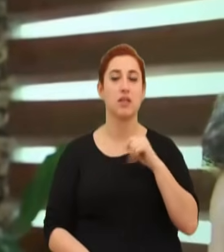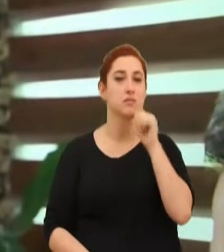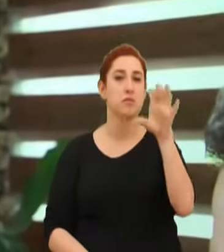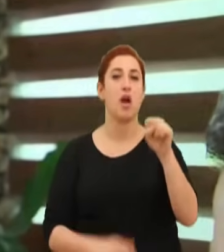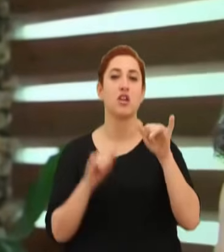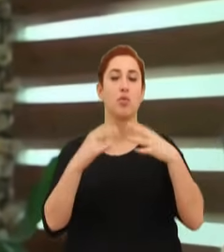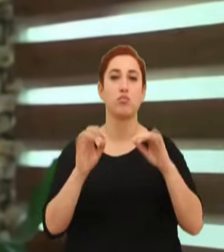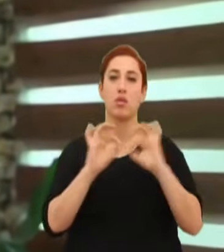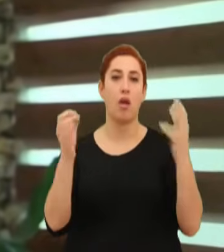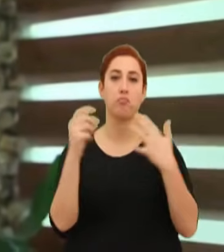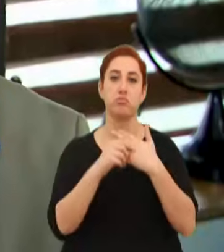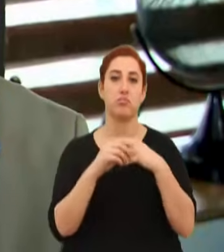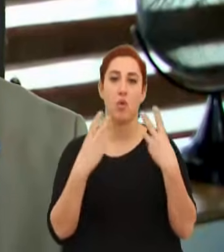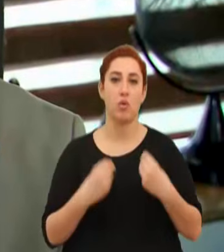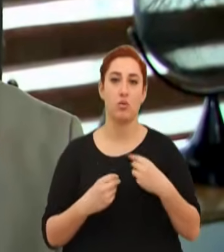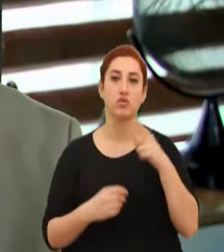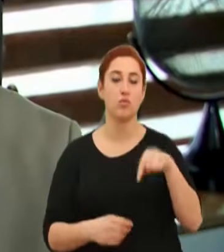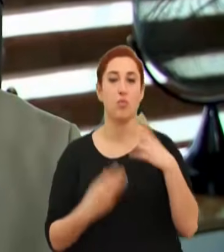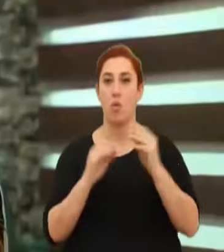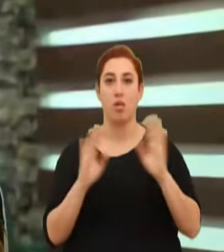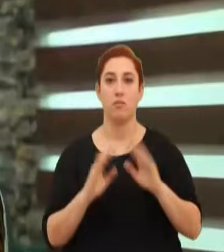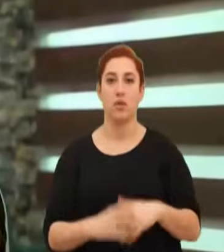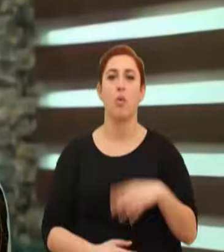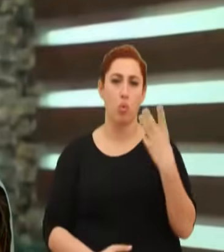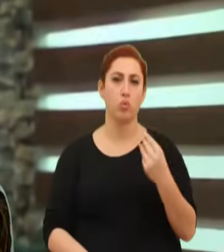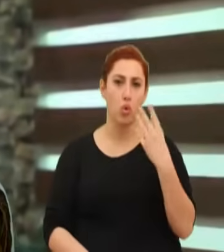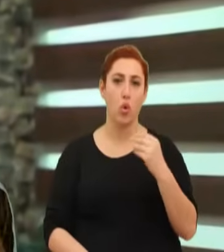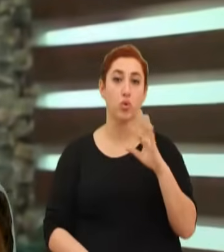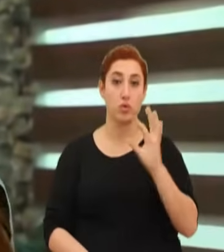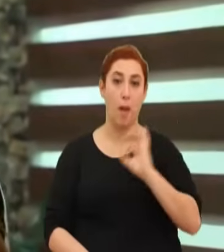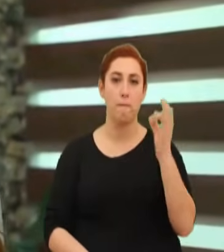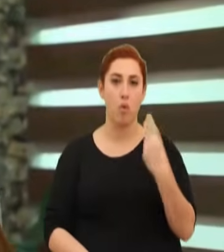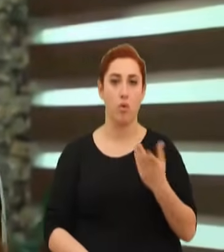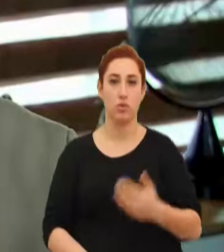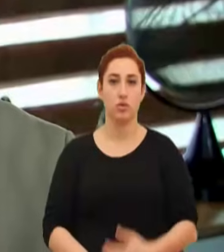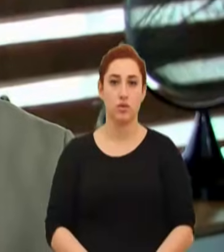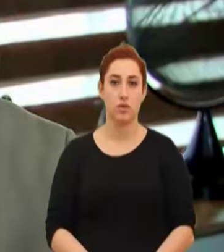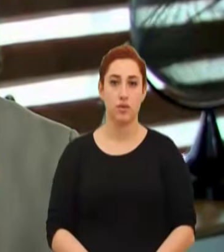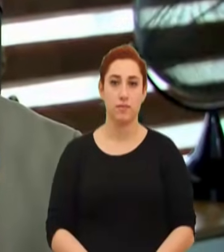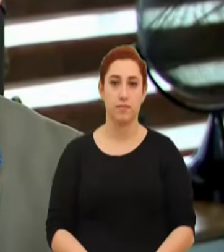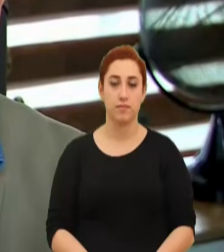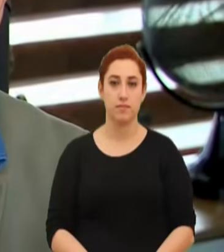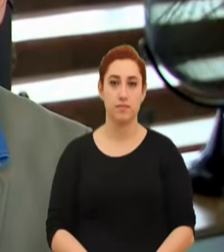ısmarlama olmuş gibi çüp diye oturdu. İşte bu olmadı. Oldu oldu. Hem de tam oldu.